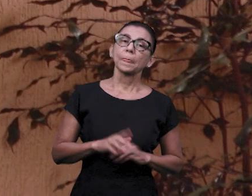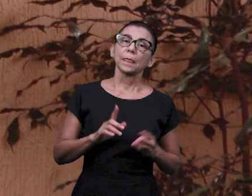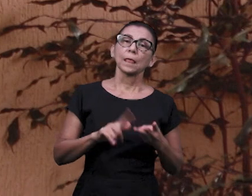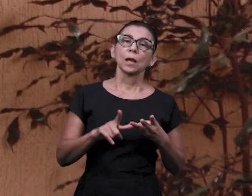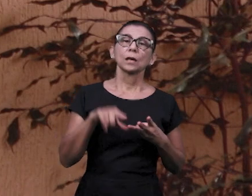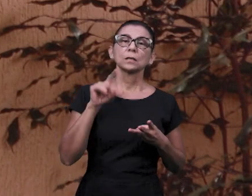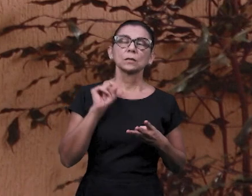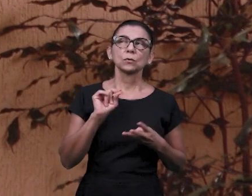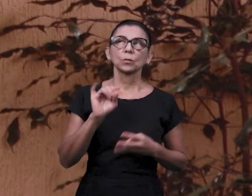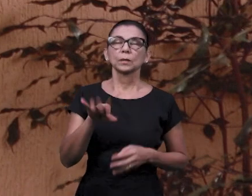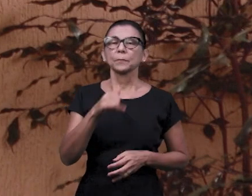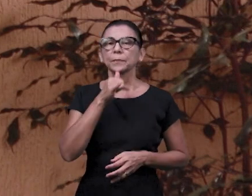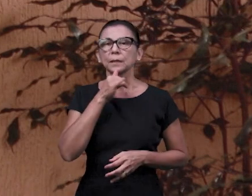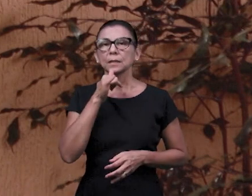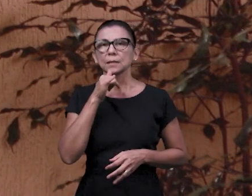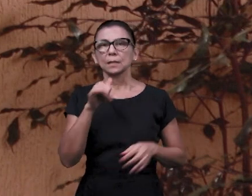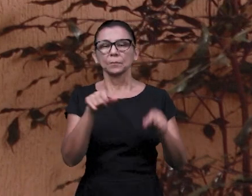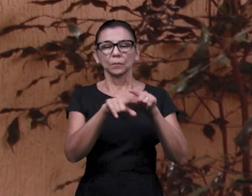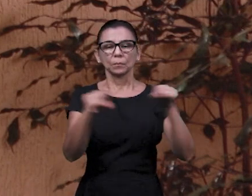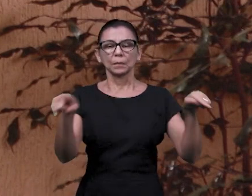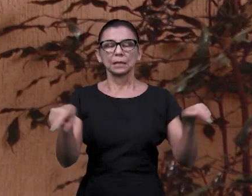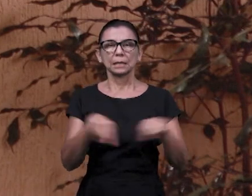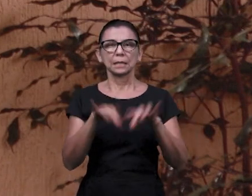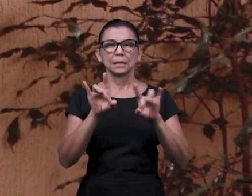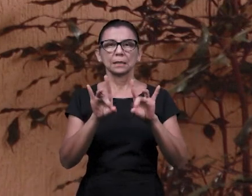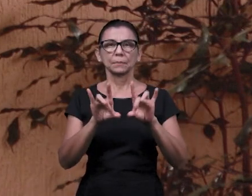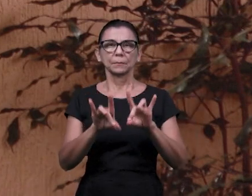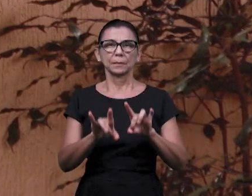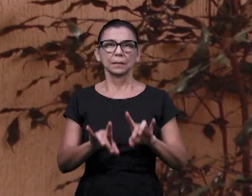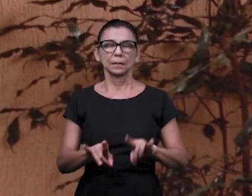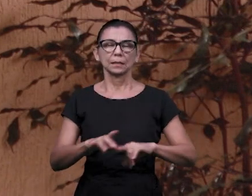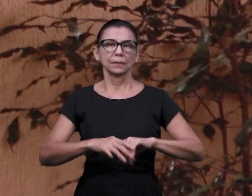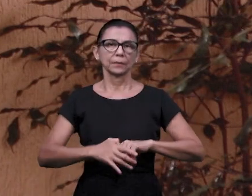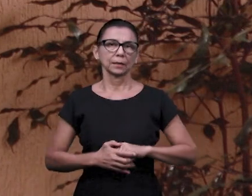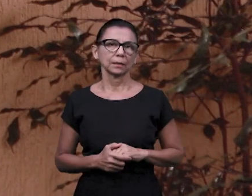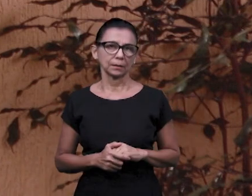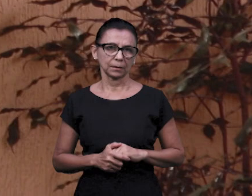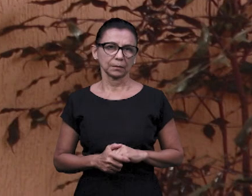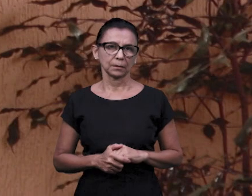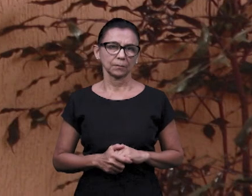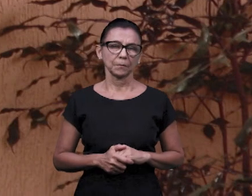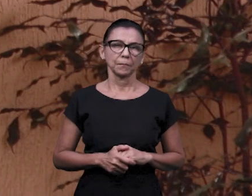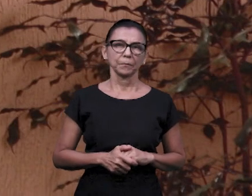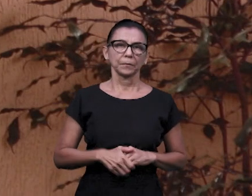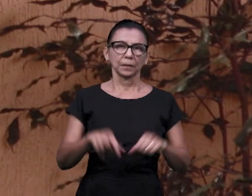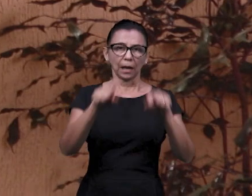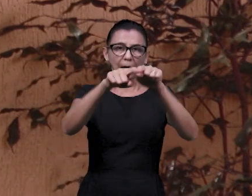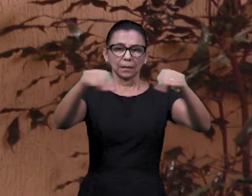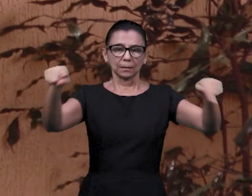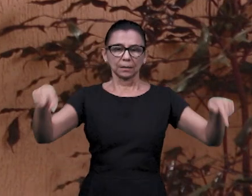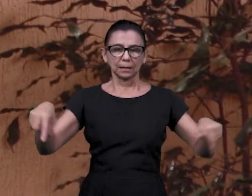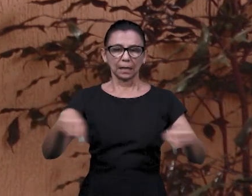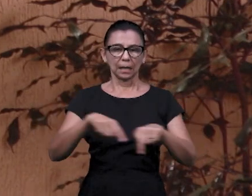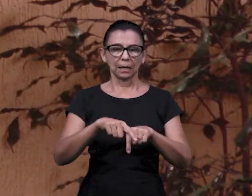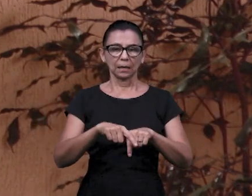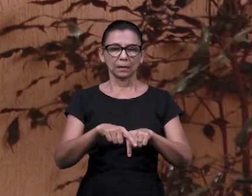classe spécifique, c'est-à-dire cette étude qui va être donnée à classe spécifique des enfants avec